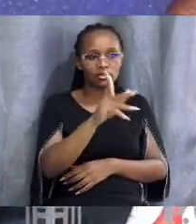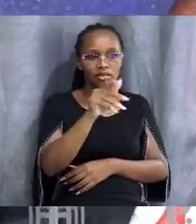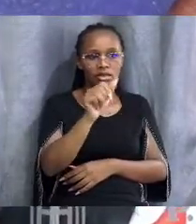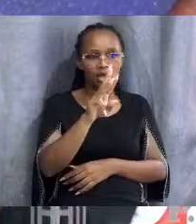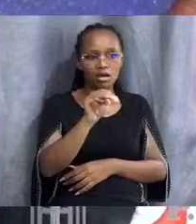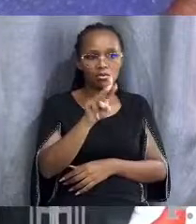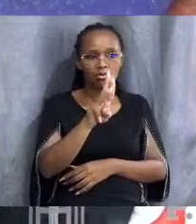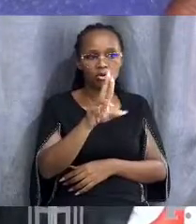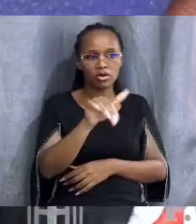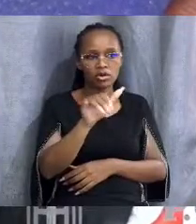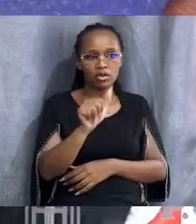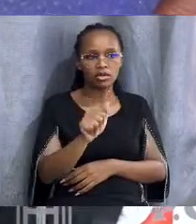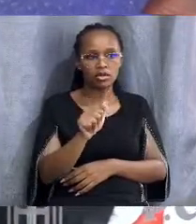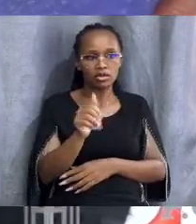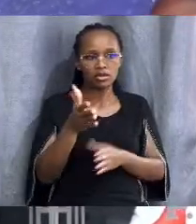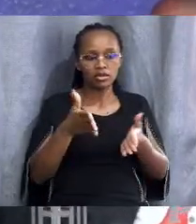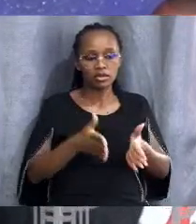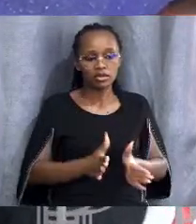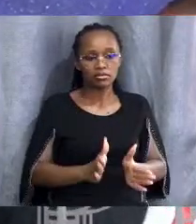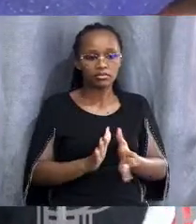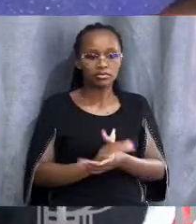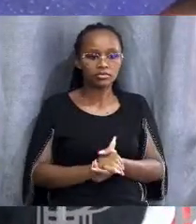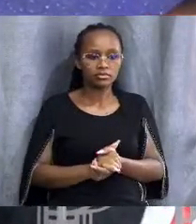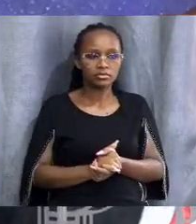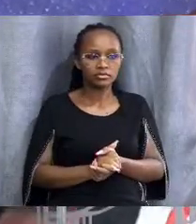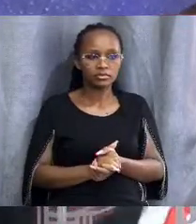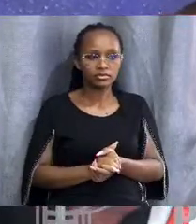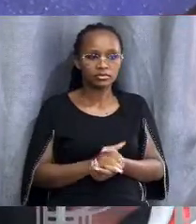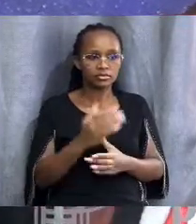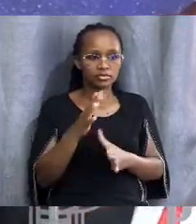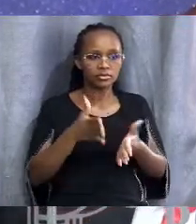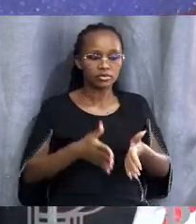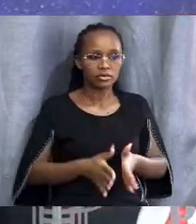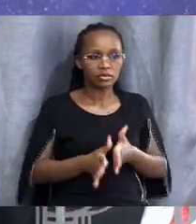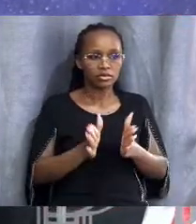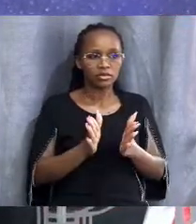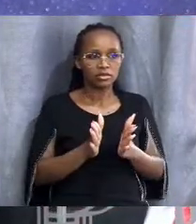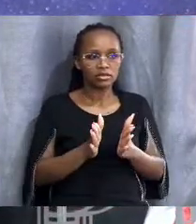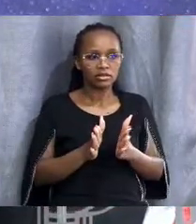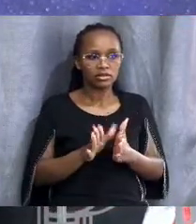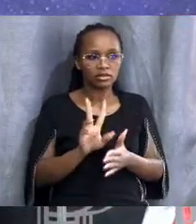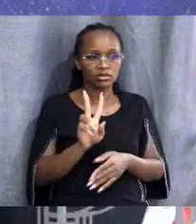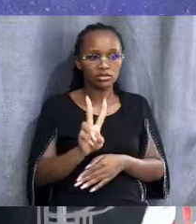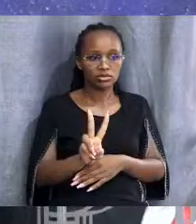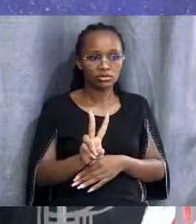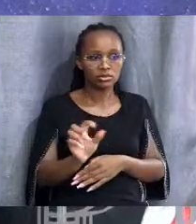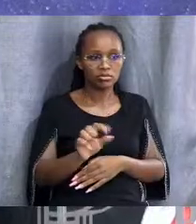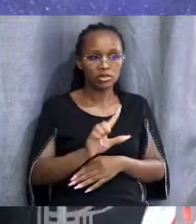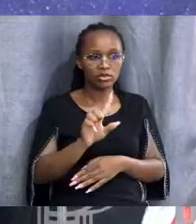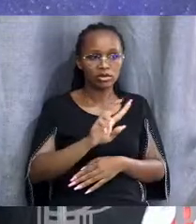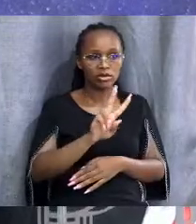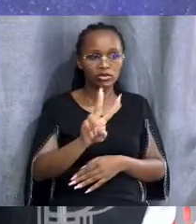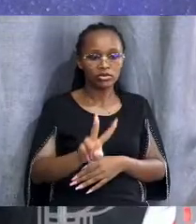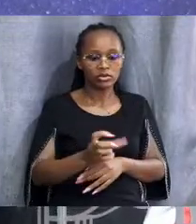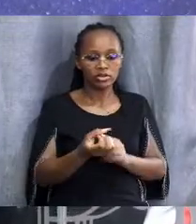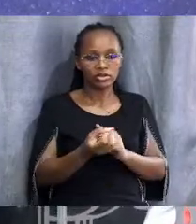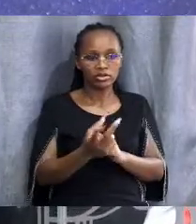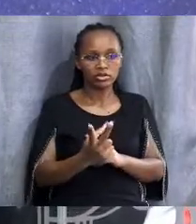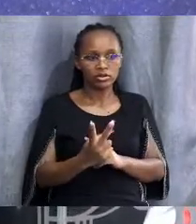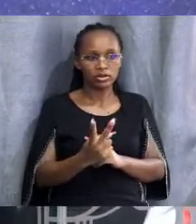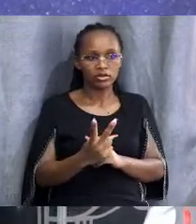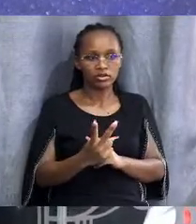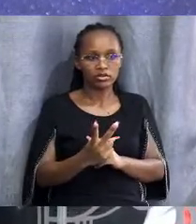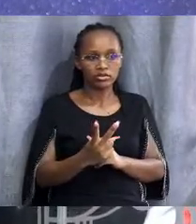Muriithi. Ushiarwa gwake. Jed Kamunya Muriithi ashariro mwerigere January 2012 ni ashari